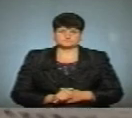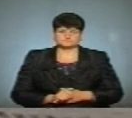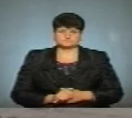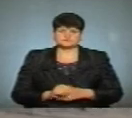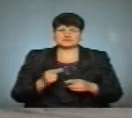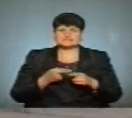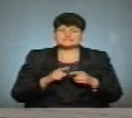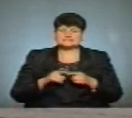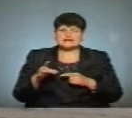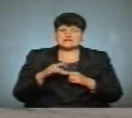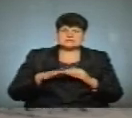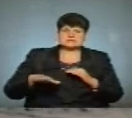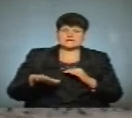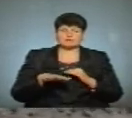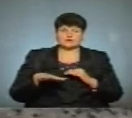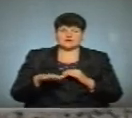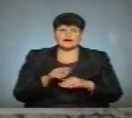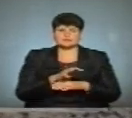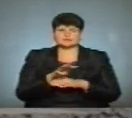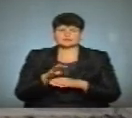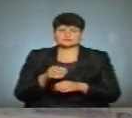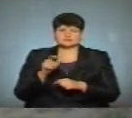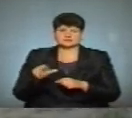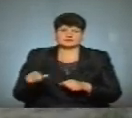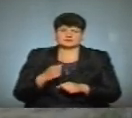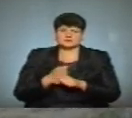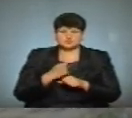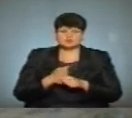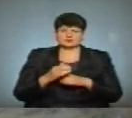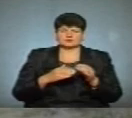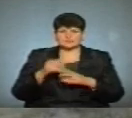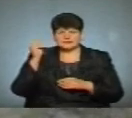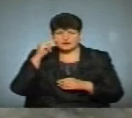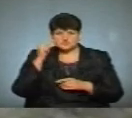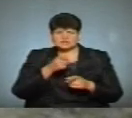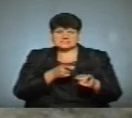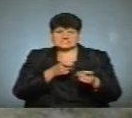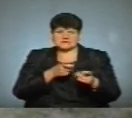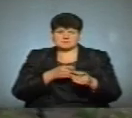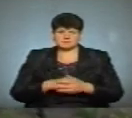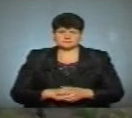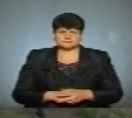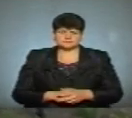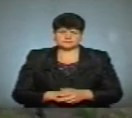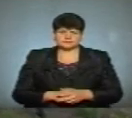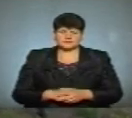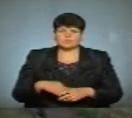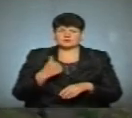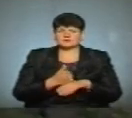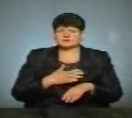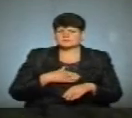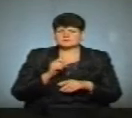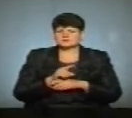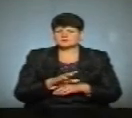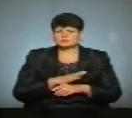Це Рівненський полігон. Артилеристи відпрацьовують практичні навички зі стрільби. Основні наші були задачі в